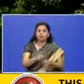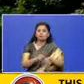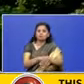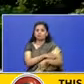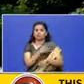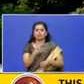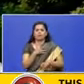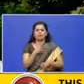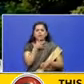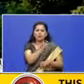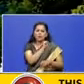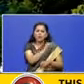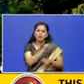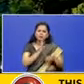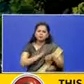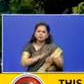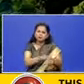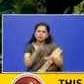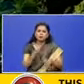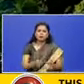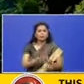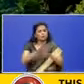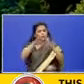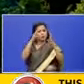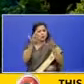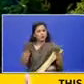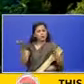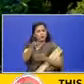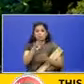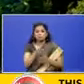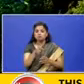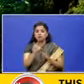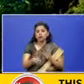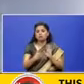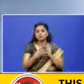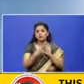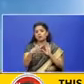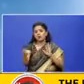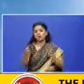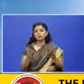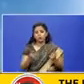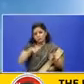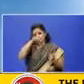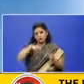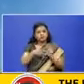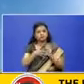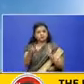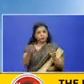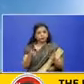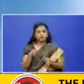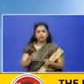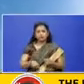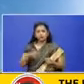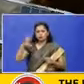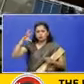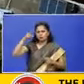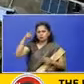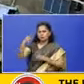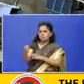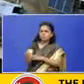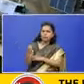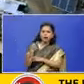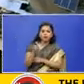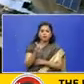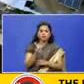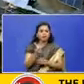का ये अनुभव पूरे देश में दोहराया जा सकता है। सूर्य की शक्ति अब पैसे